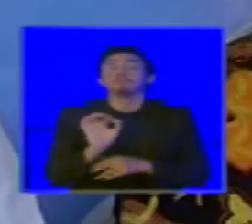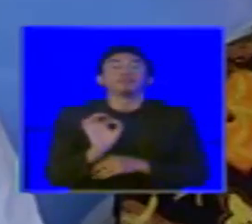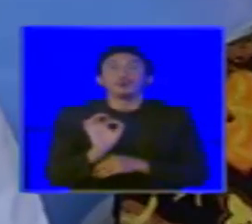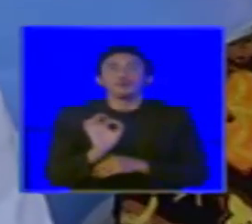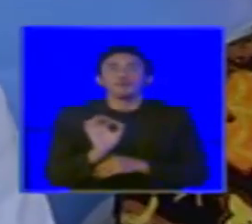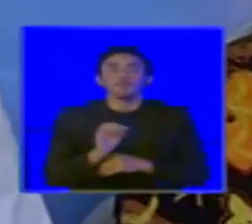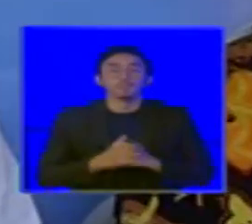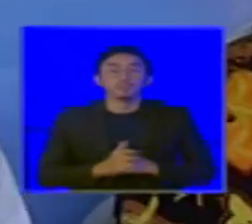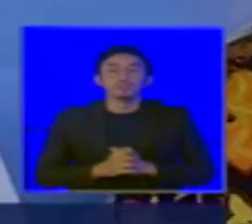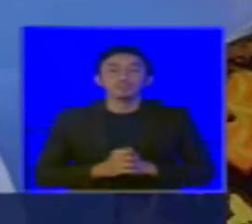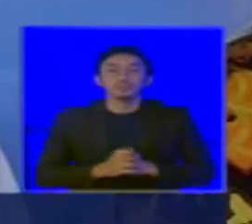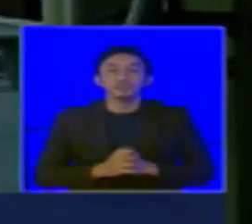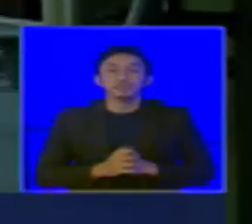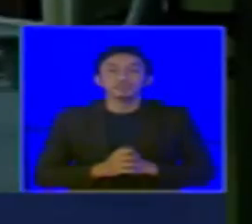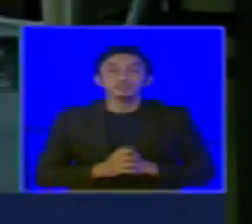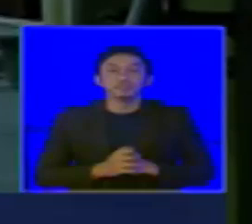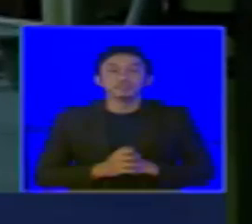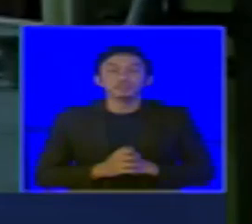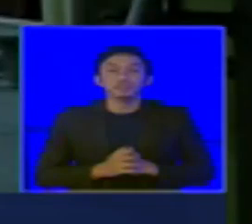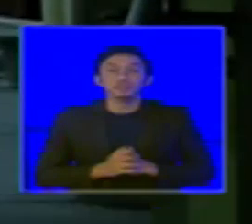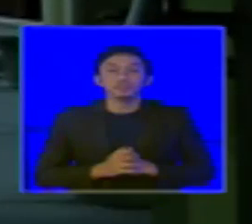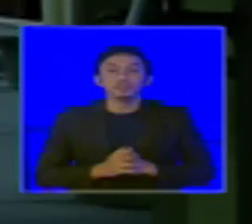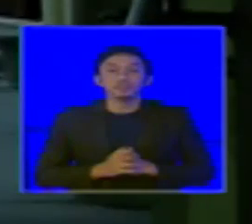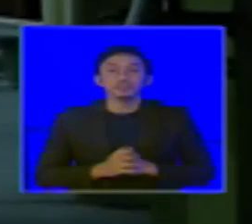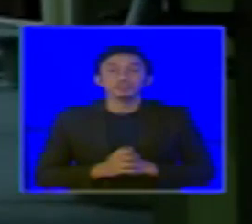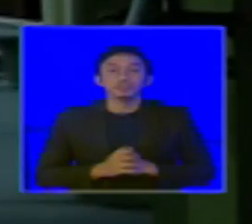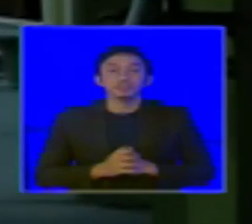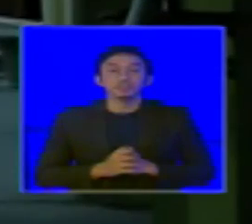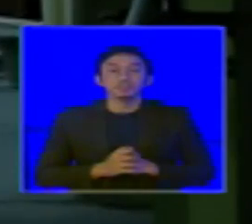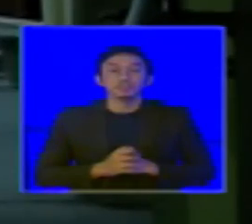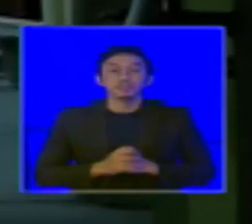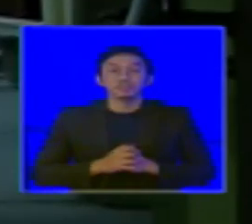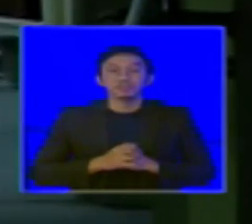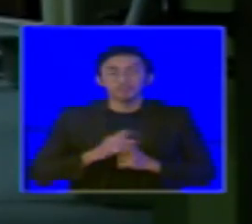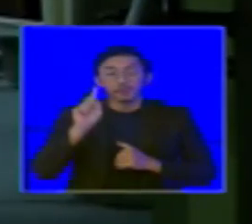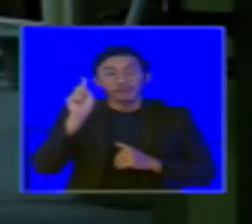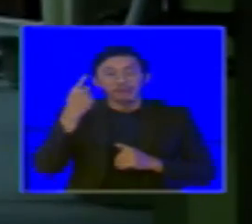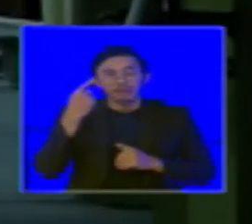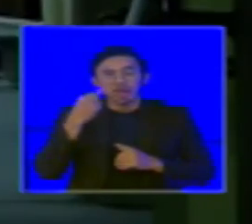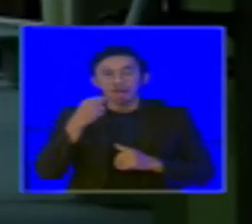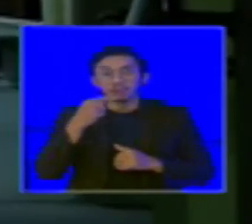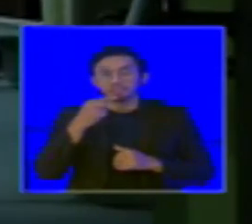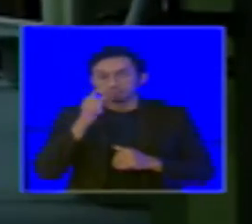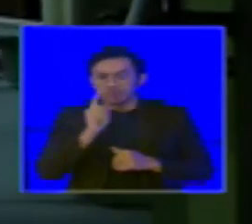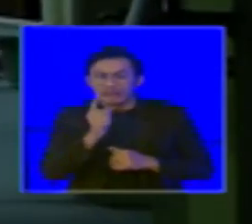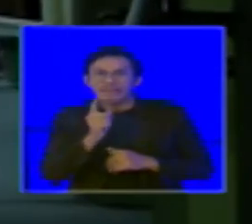perjalanan penyakitnya yang sangat berat kemarin. Jubir pemerintah untuk penanganan virus corona, Ahmad Yuryanto, menyatakan